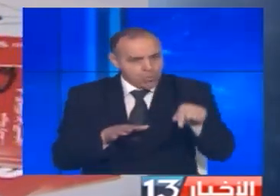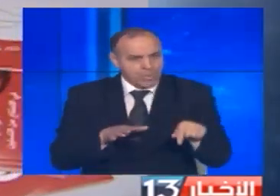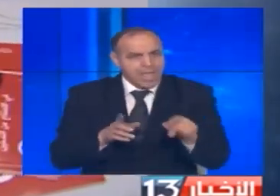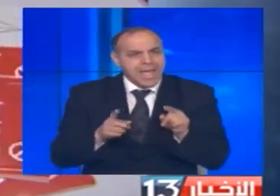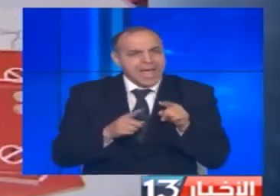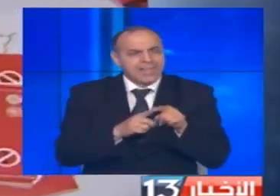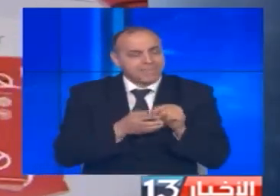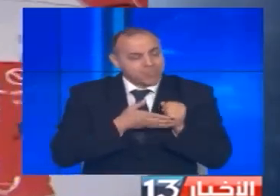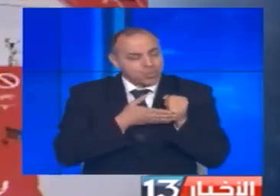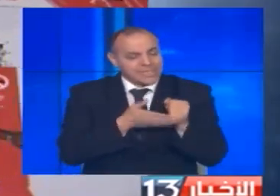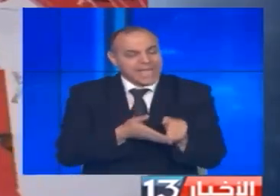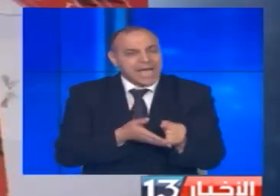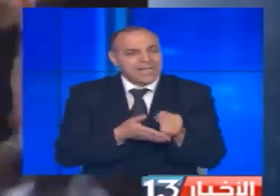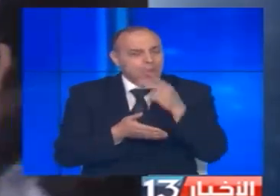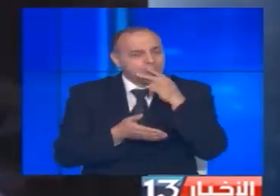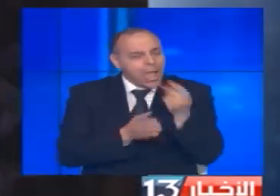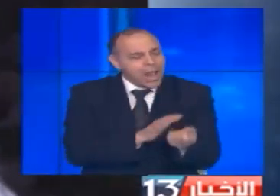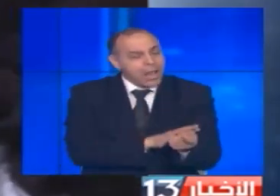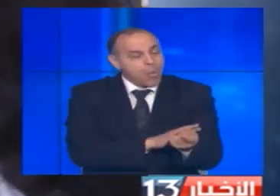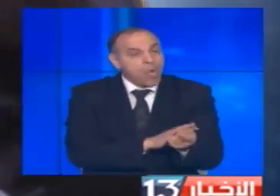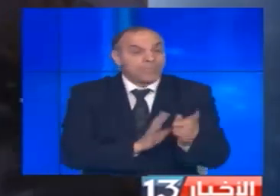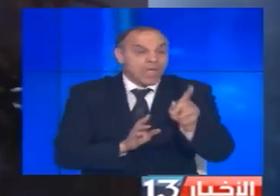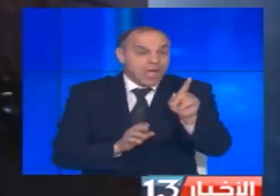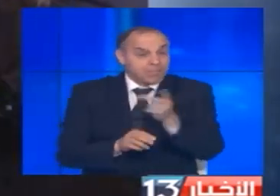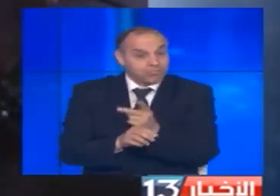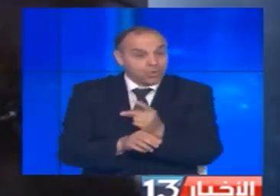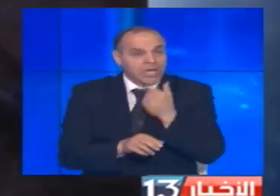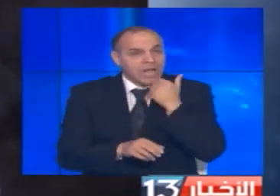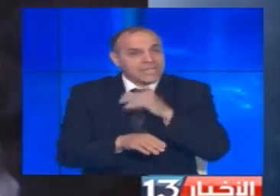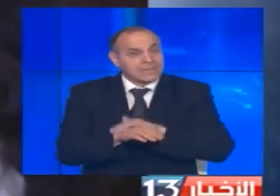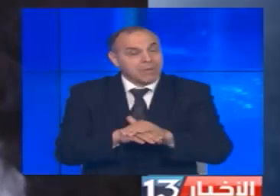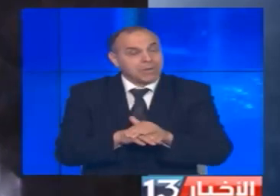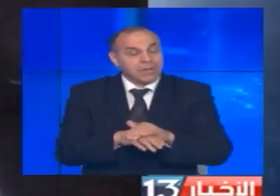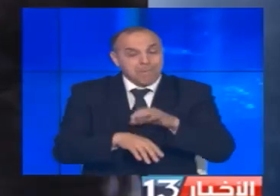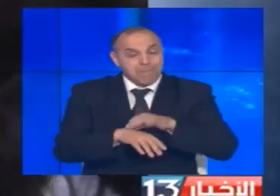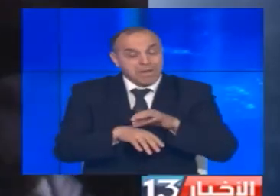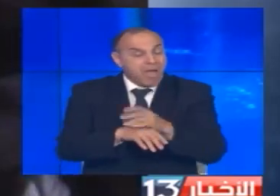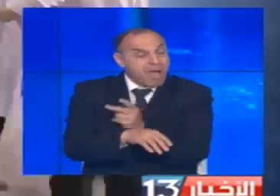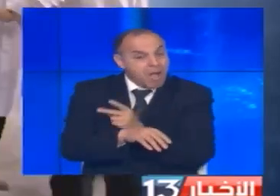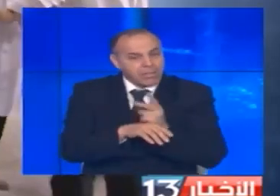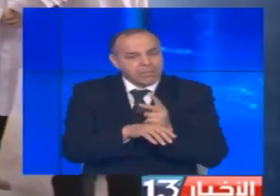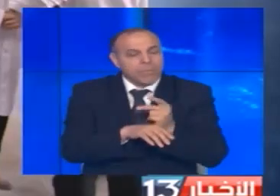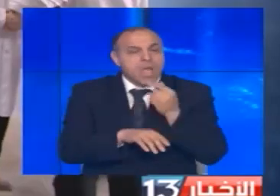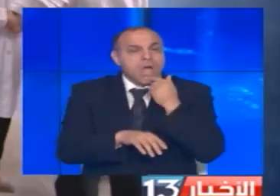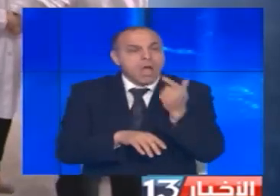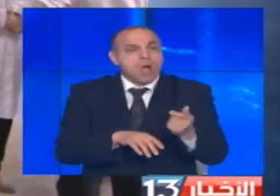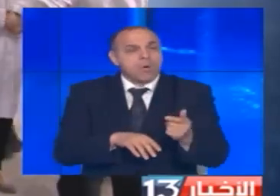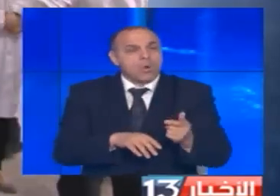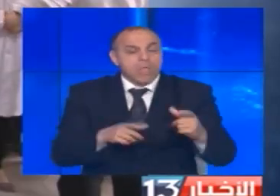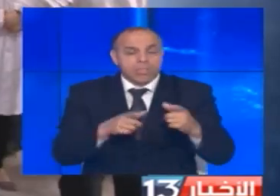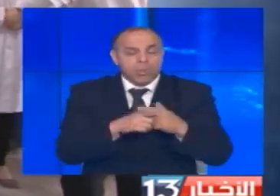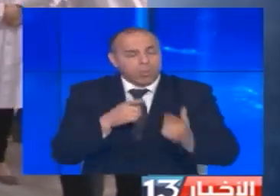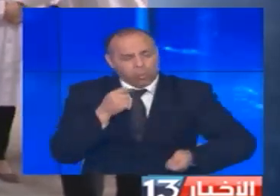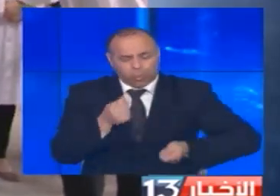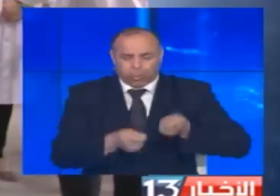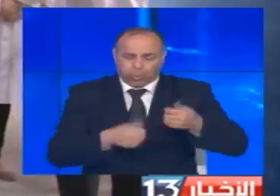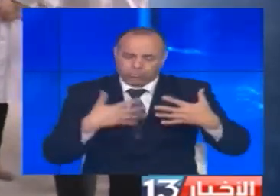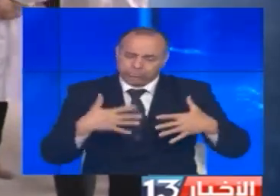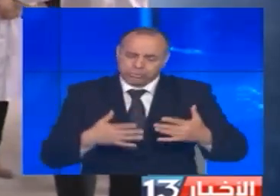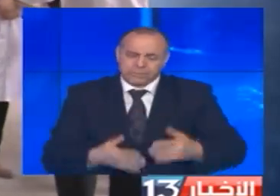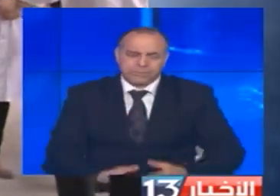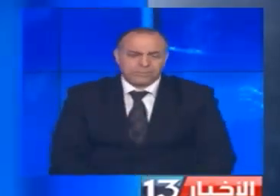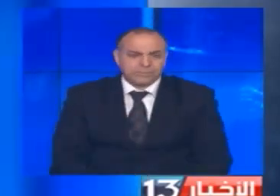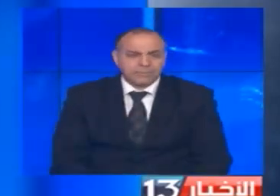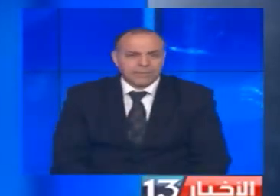هدفها المساعده على الاقلاع عن هذه الافه التي تتسبب في امراض خطيره تكلف الدوله اموالا طائله في